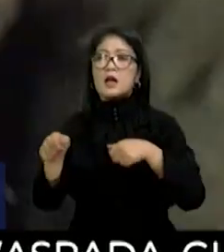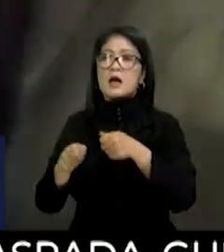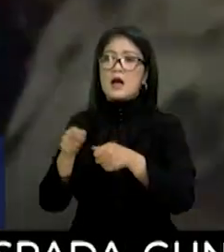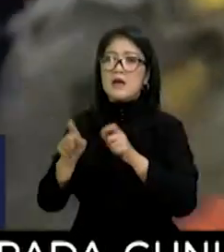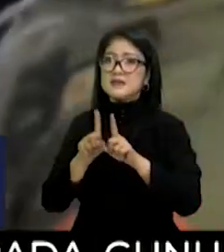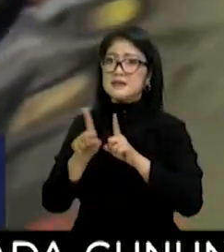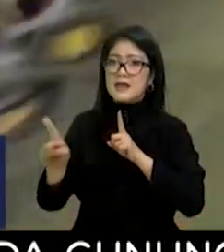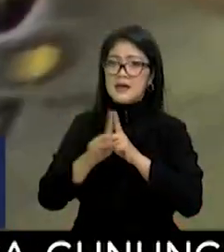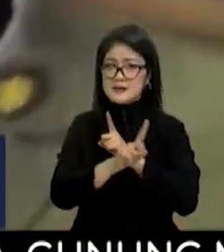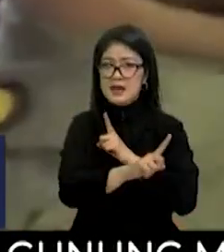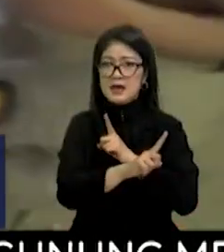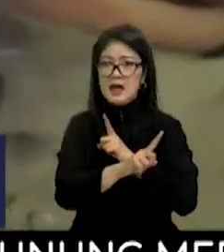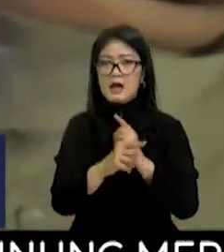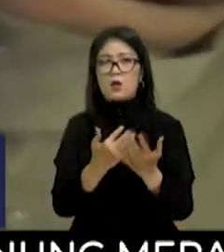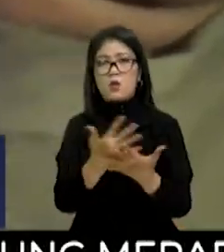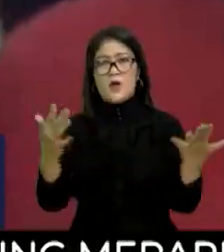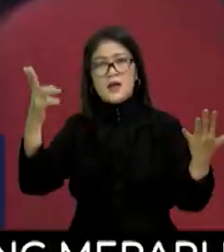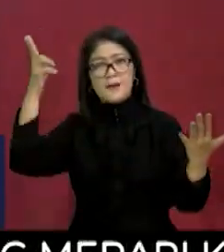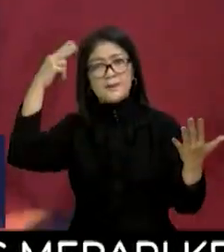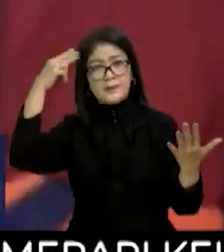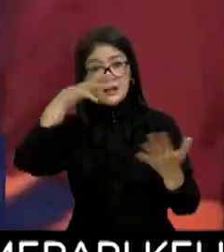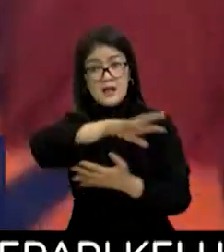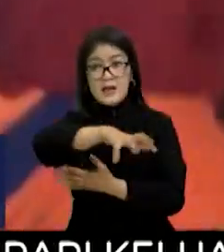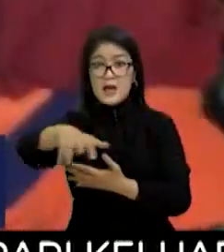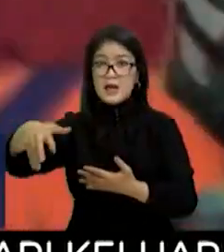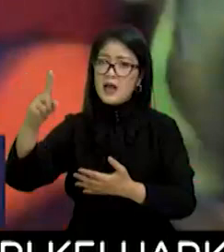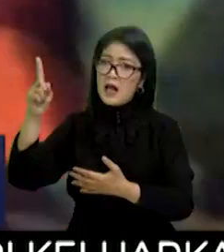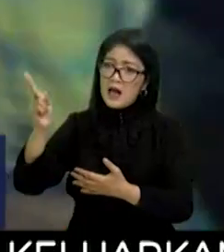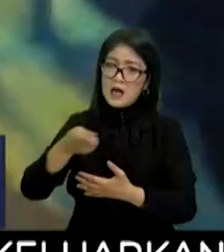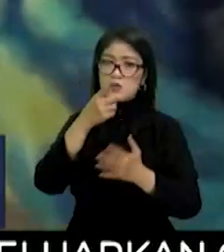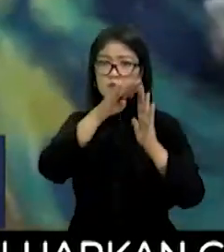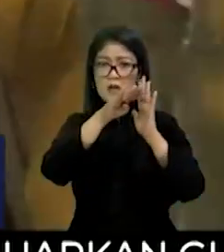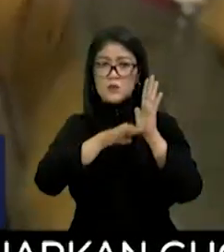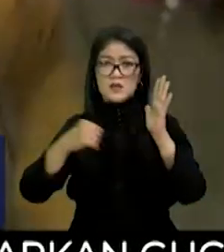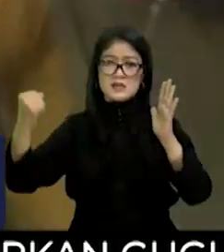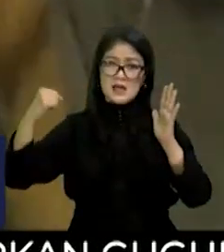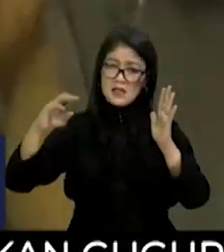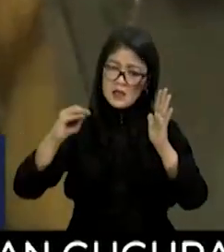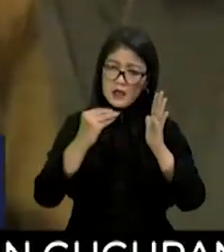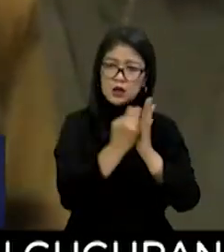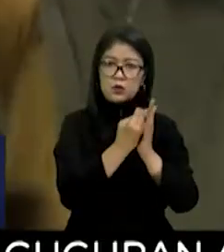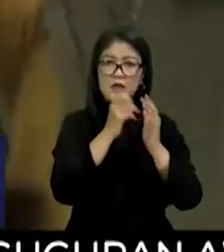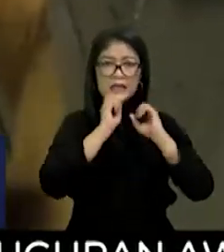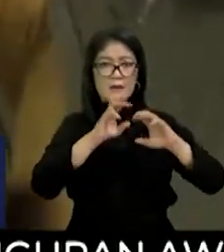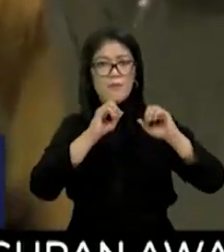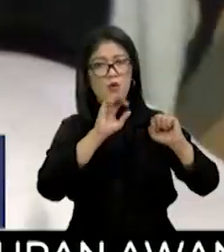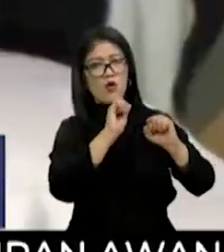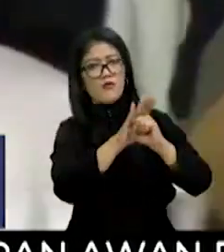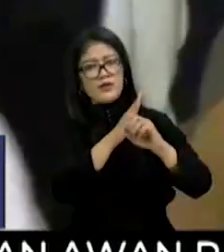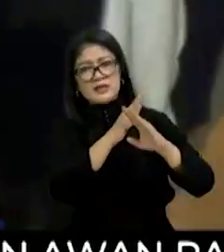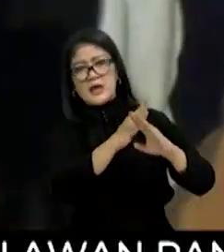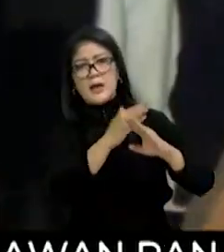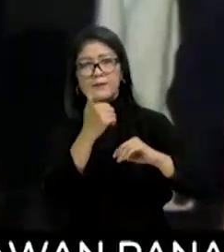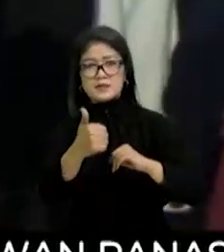warga dan pemerintah daerah dihimbau tetap disiplin dan patuh protokol kesehatan untuk mencegah penyebaran kofit naintin